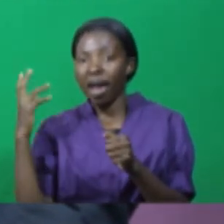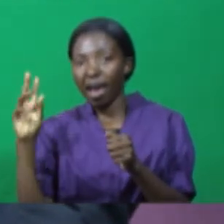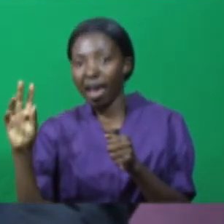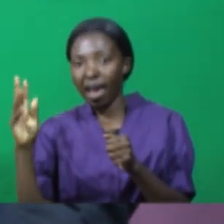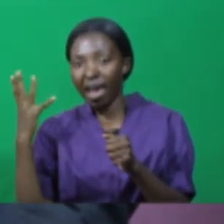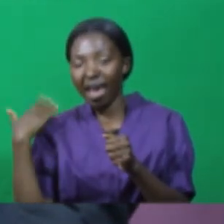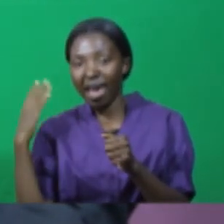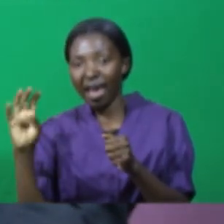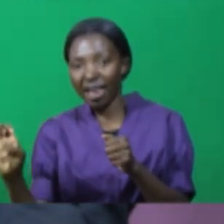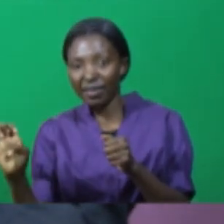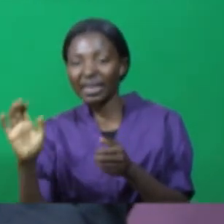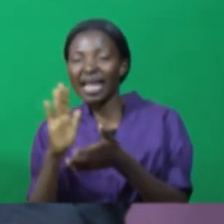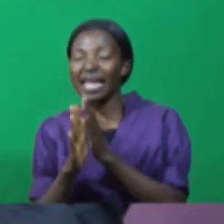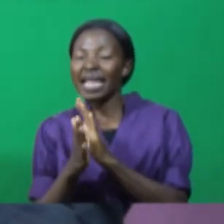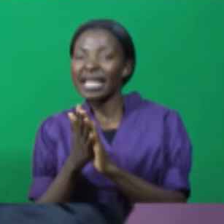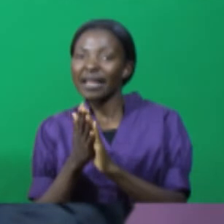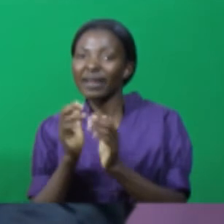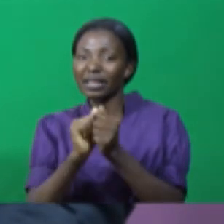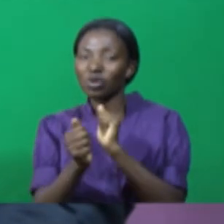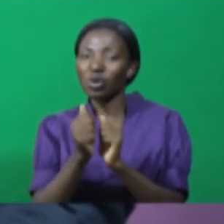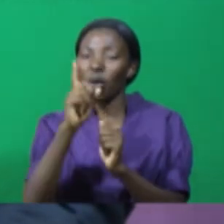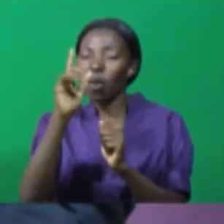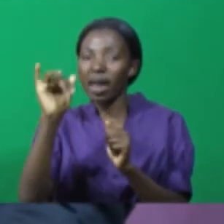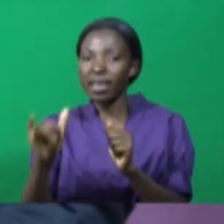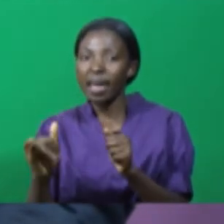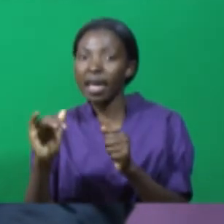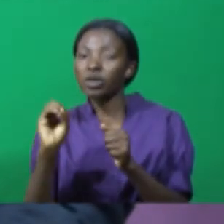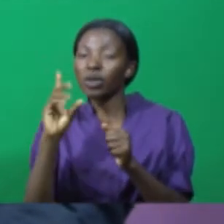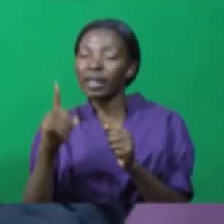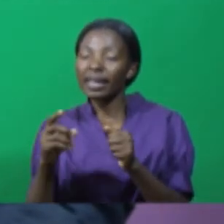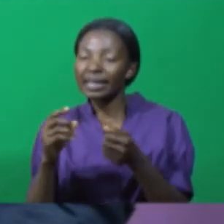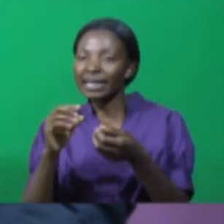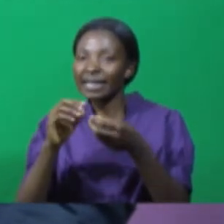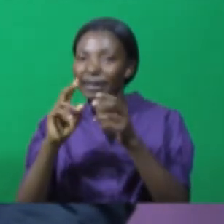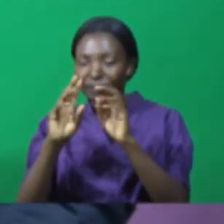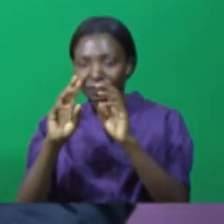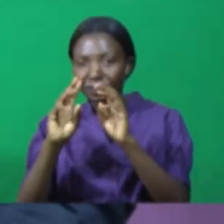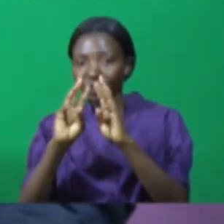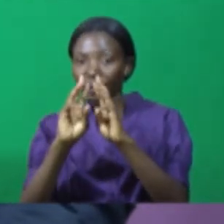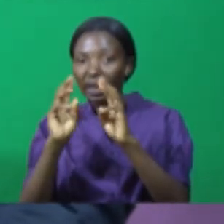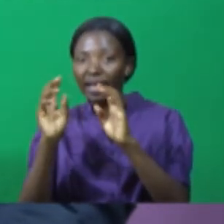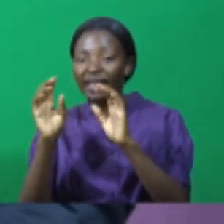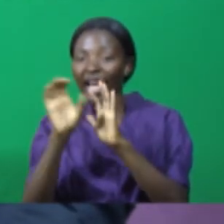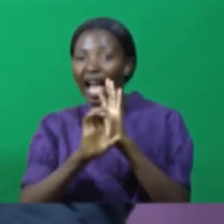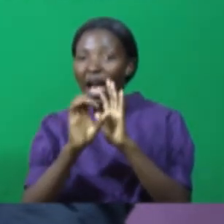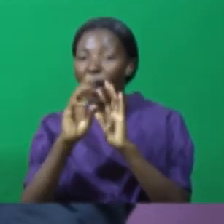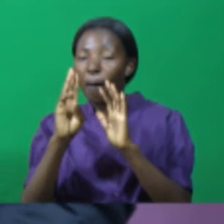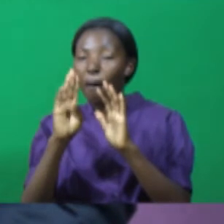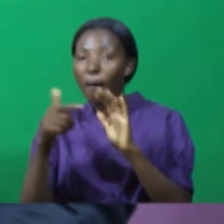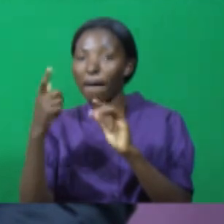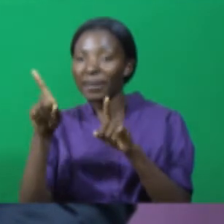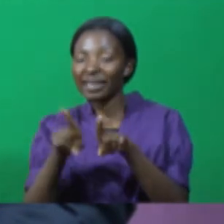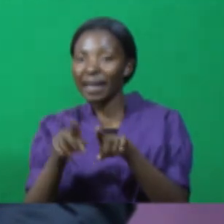Andinga vadzingi pamberi pako negore rimwe nekuti nyika irege kuita renje zvikara zvesango zvirege